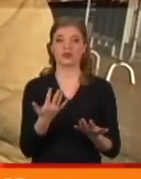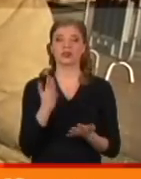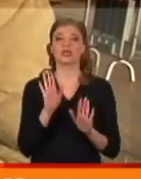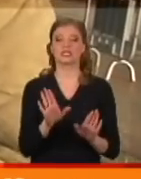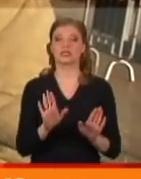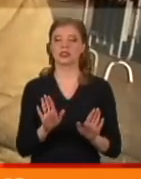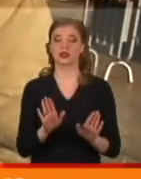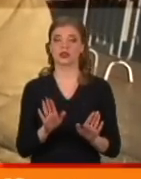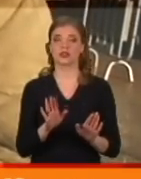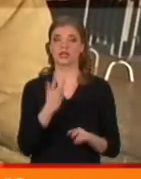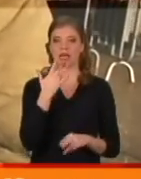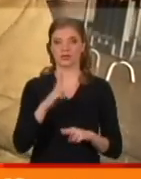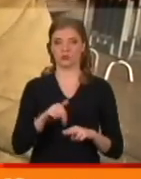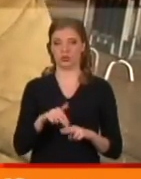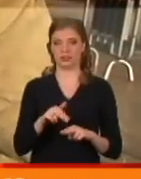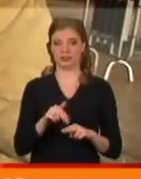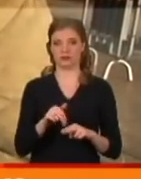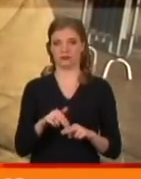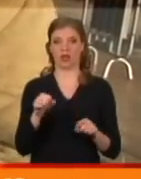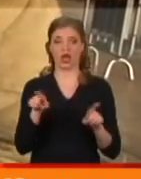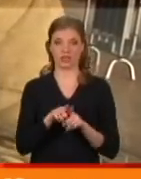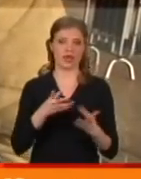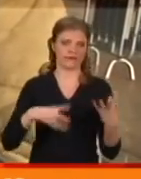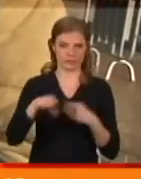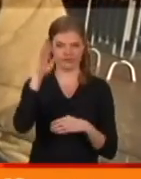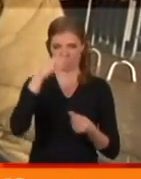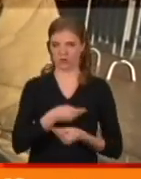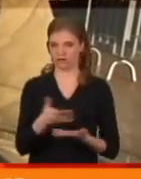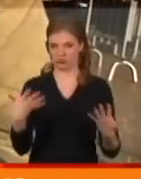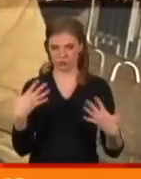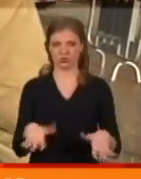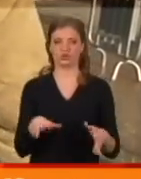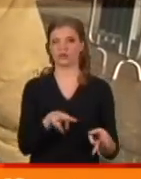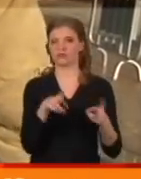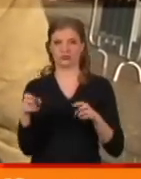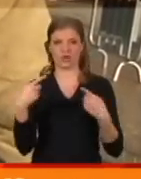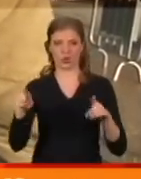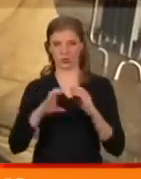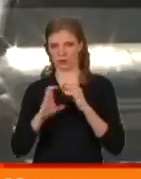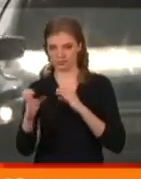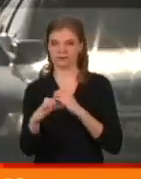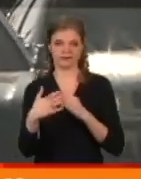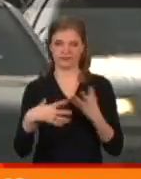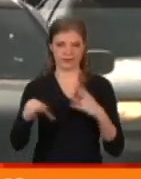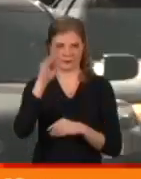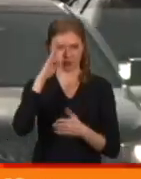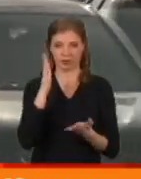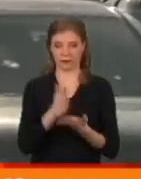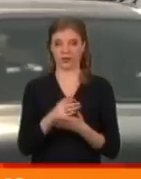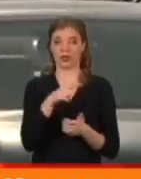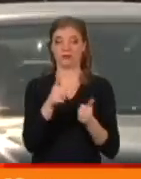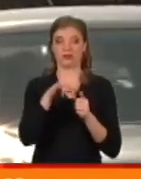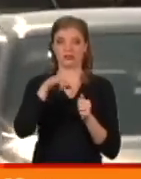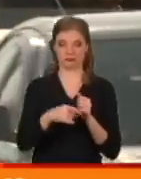Тільки Нацполіція. А так всі вже з водою попереключали на другі води, всі з водою. Рух навколо